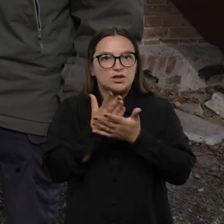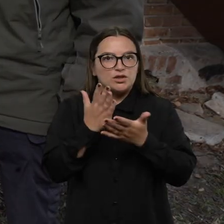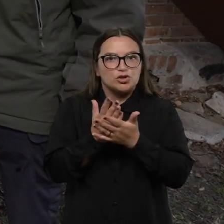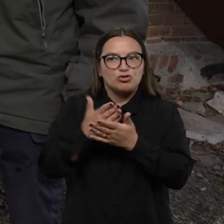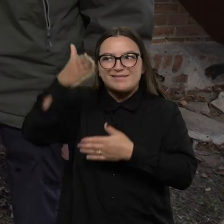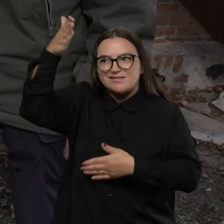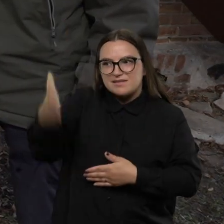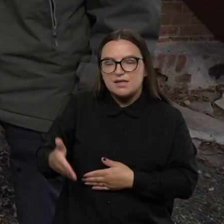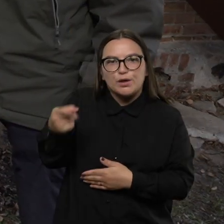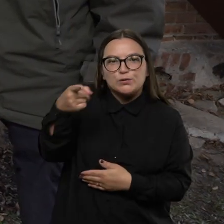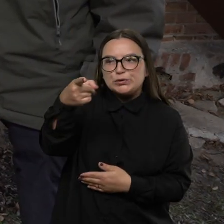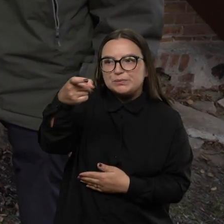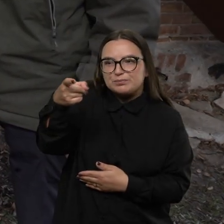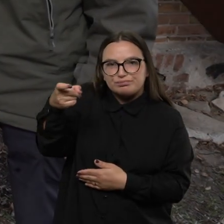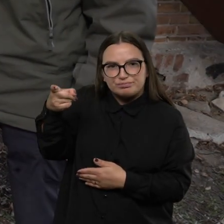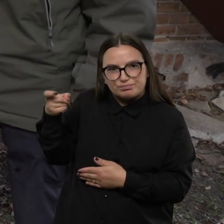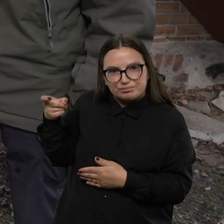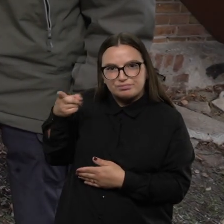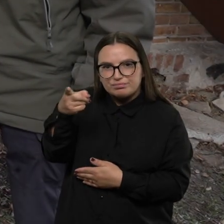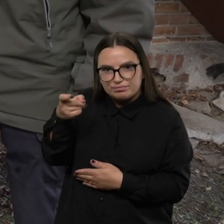Įrašai ant sienų